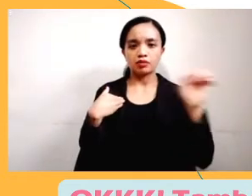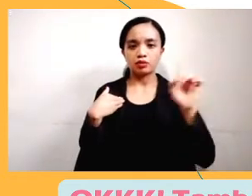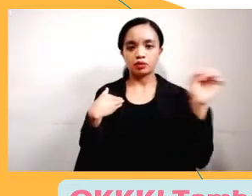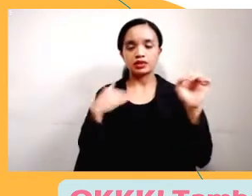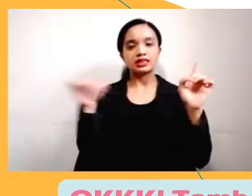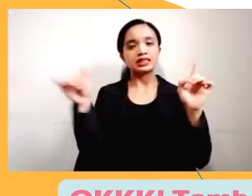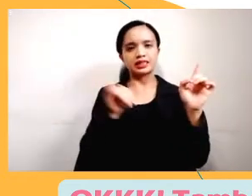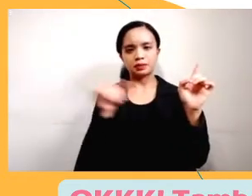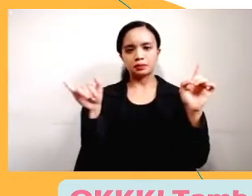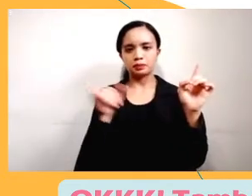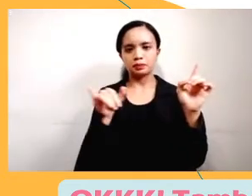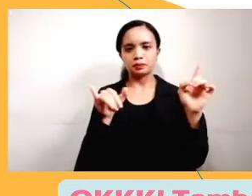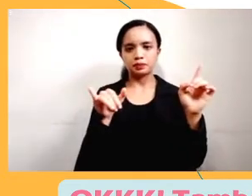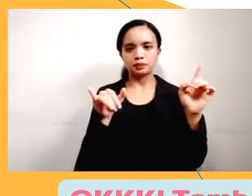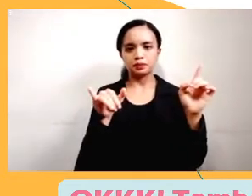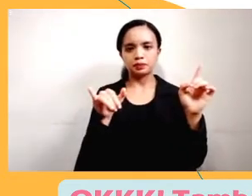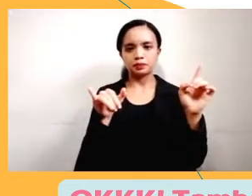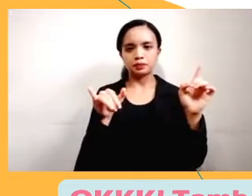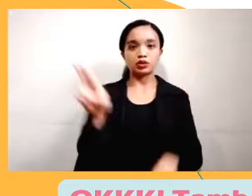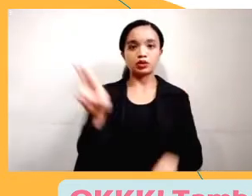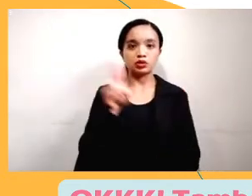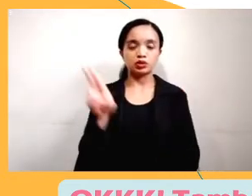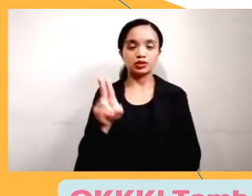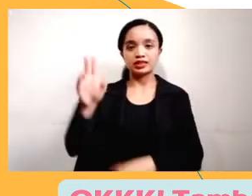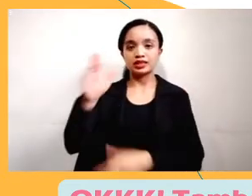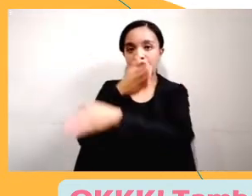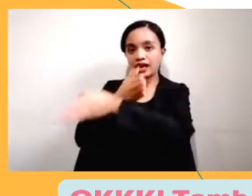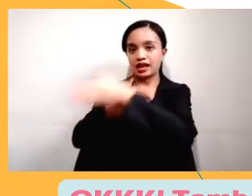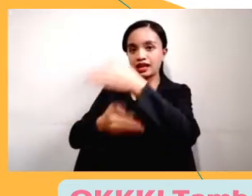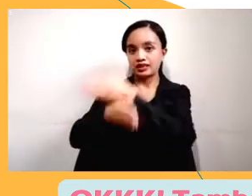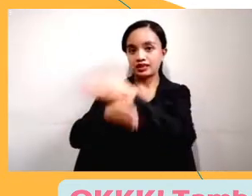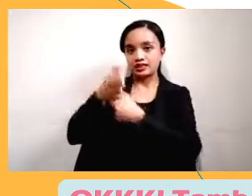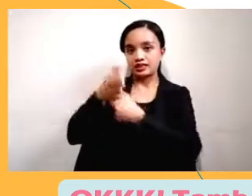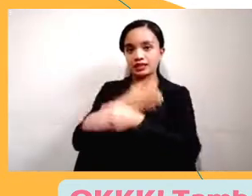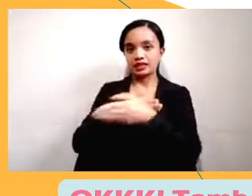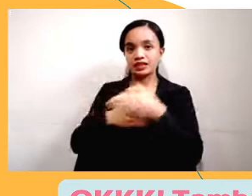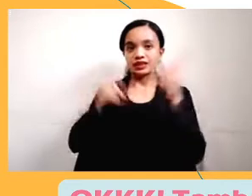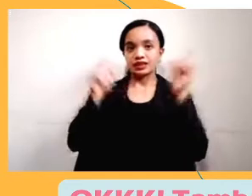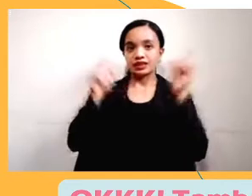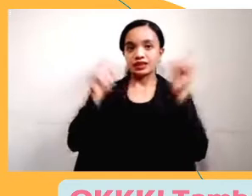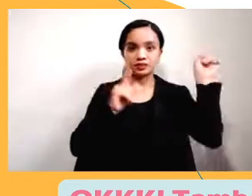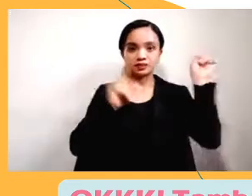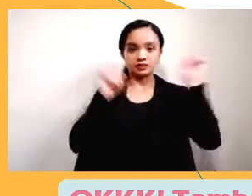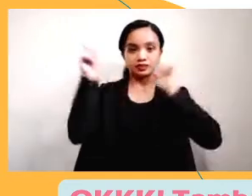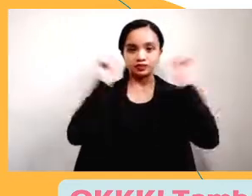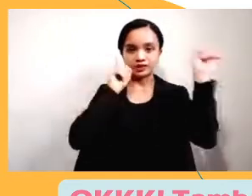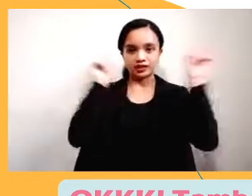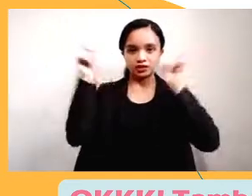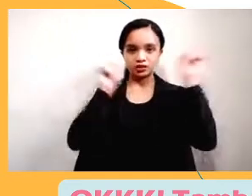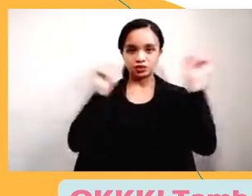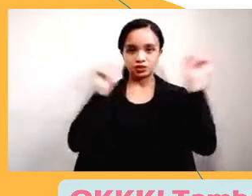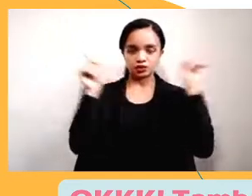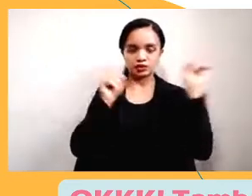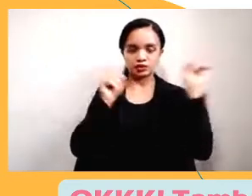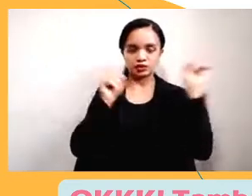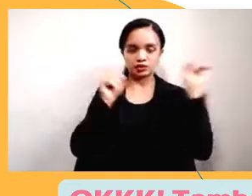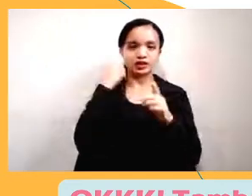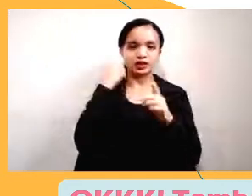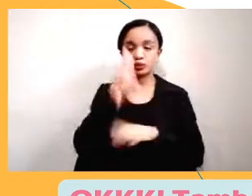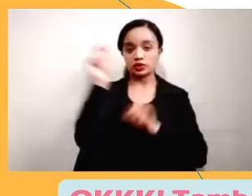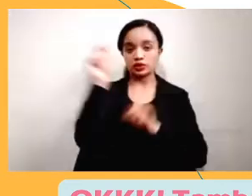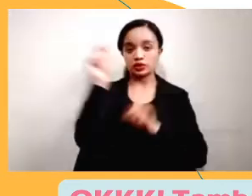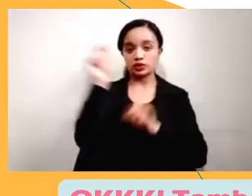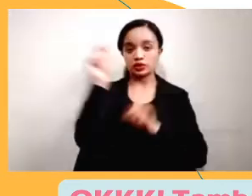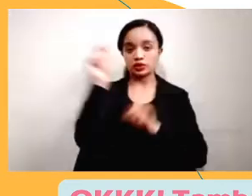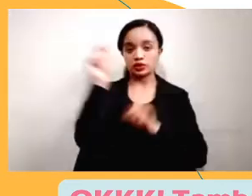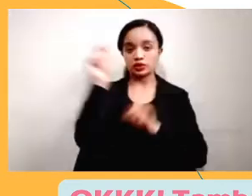paganito gamit ang ating kamay. So, ang tawag dyan ay gestures. Ngayon, yung gestures na yan